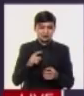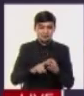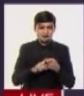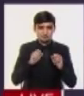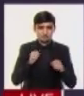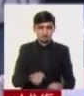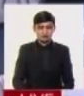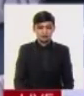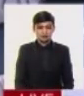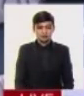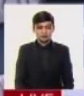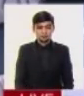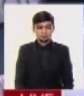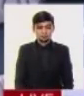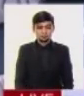связи.